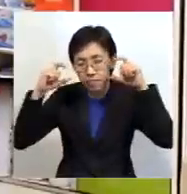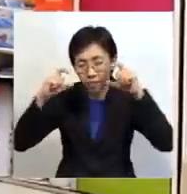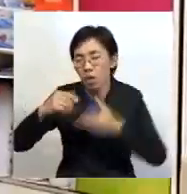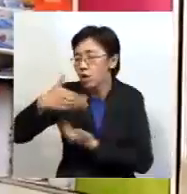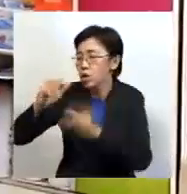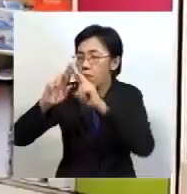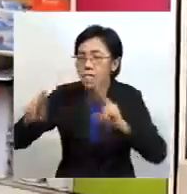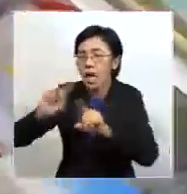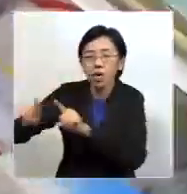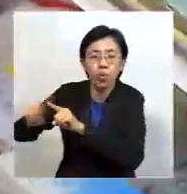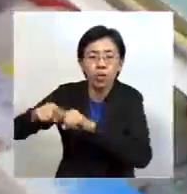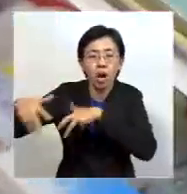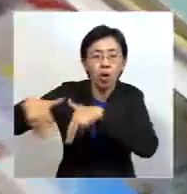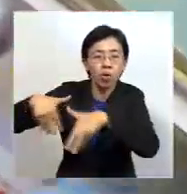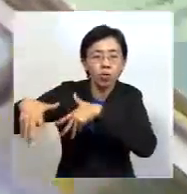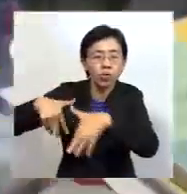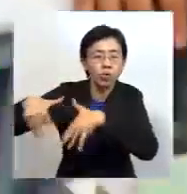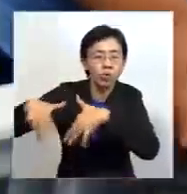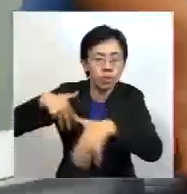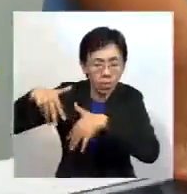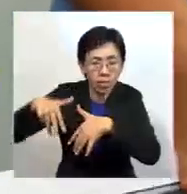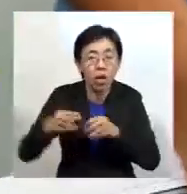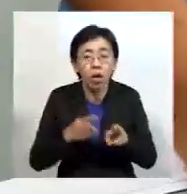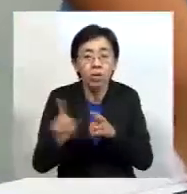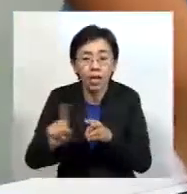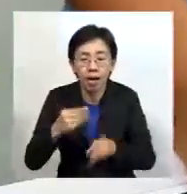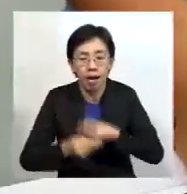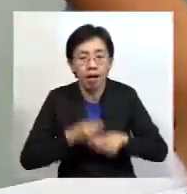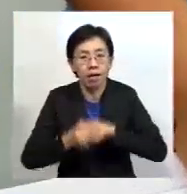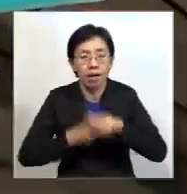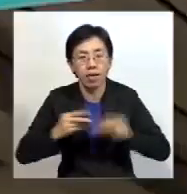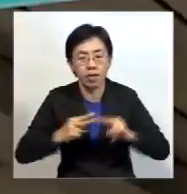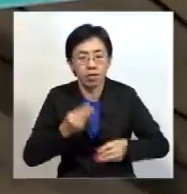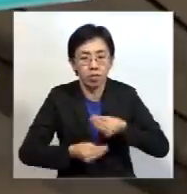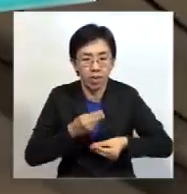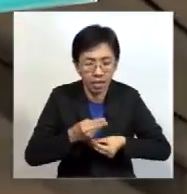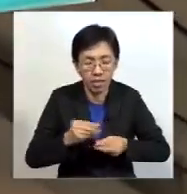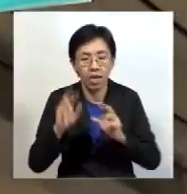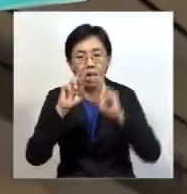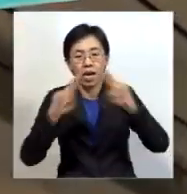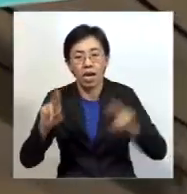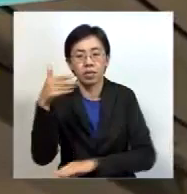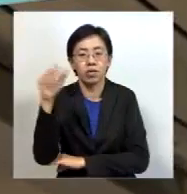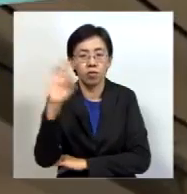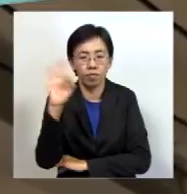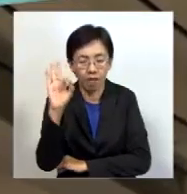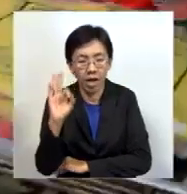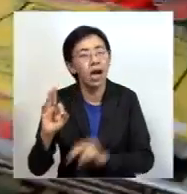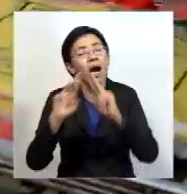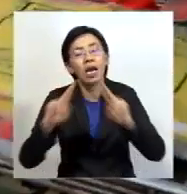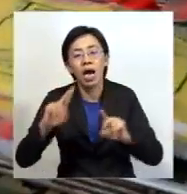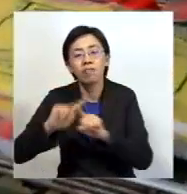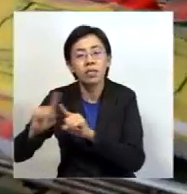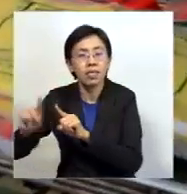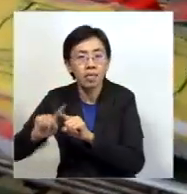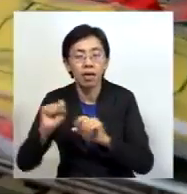อระบายไปถึงมือผู้บริโภคมากที่สุดทั้งช่องทางในการจำหน่ายที่กระทรวงพาณิชย์ร้านธงฟ้าประชารัฐร้านสะดวกซื้อร